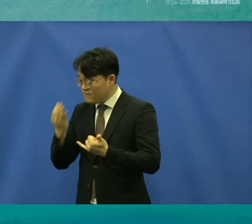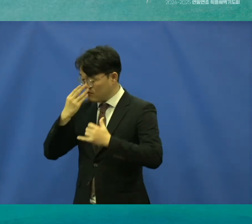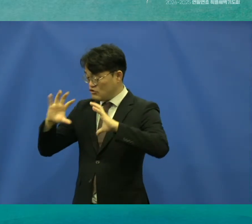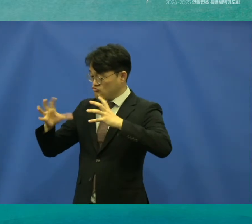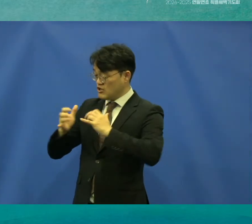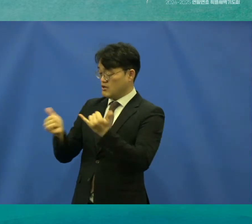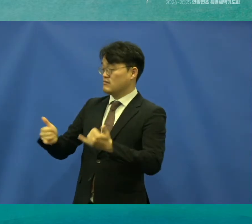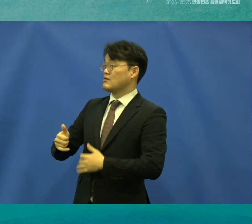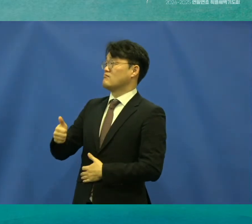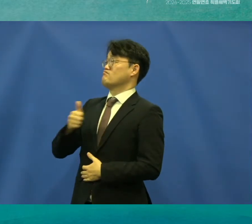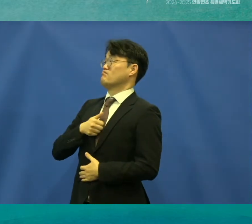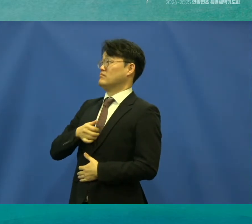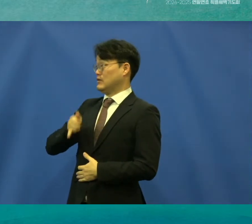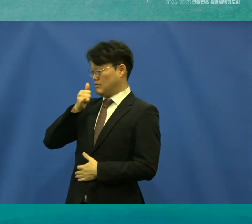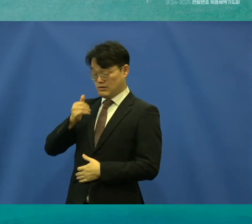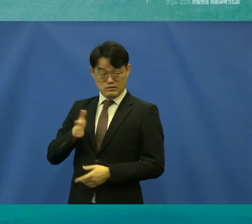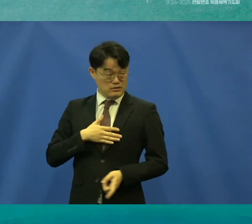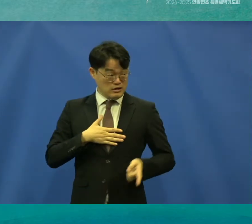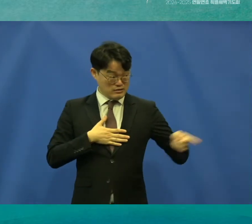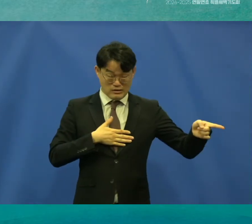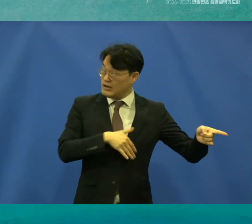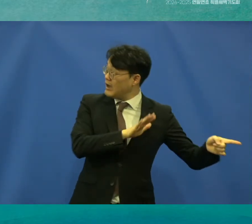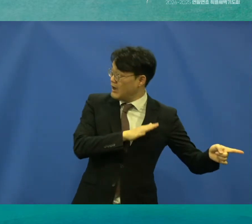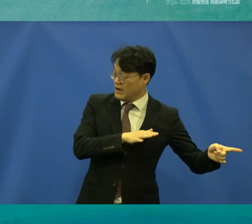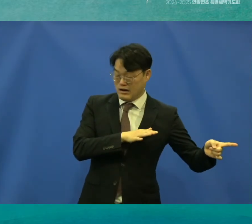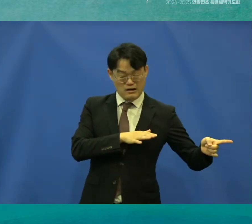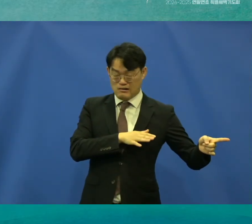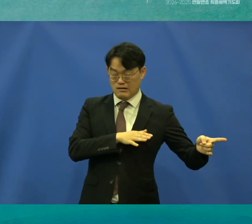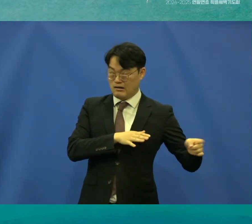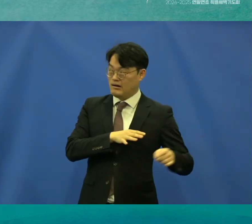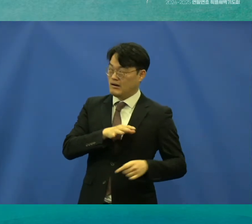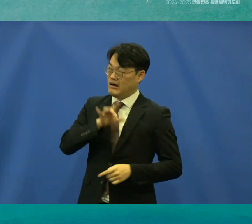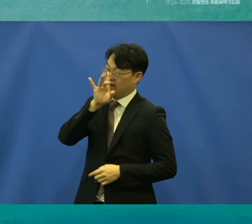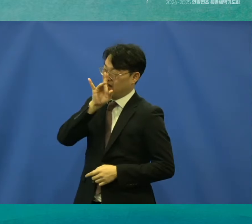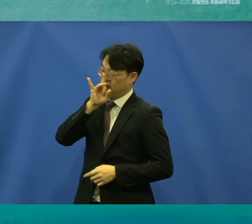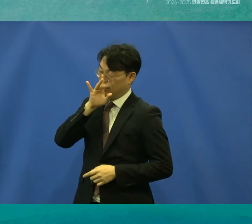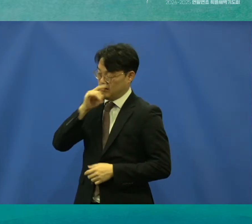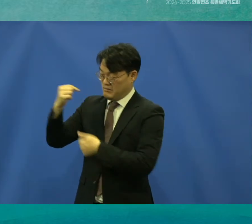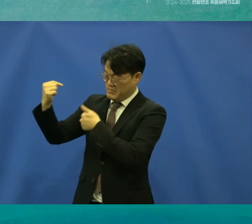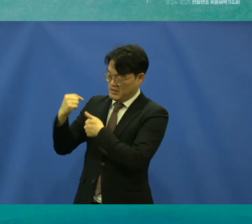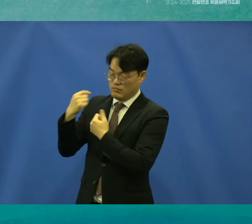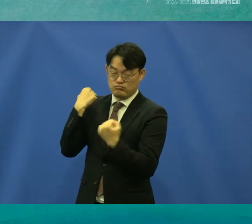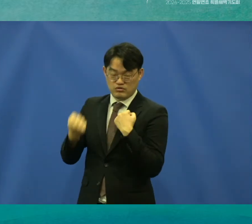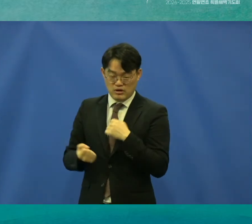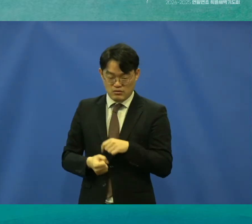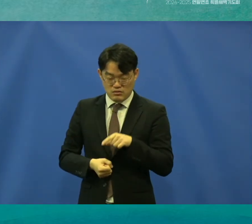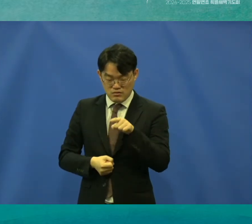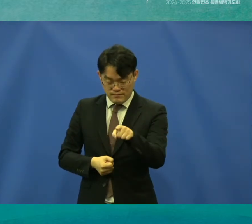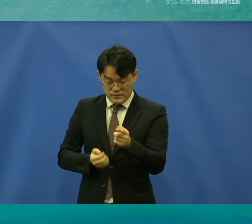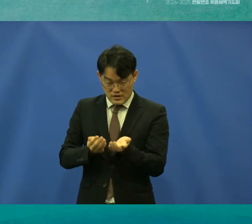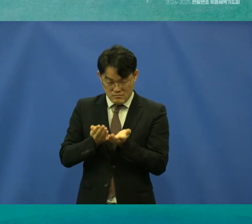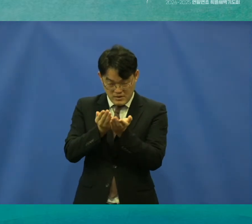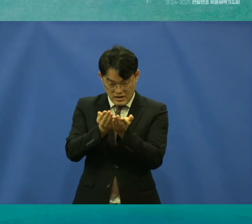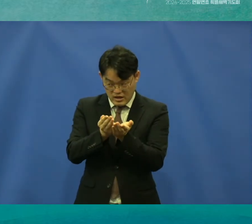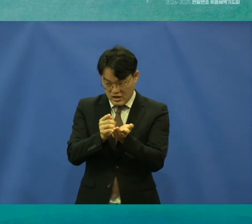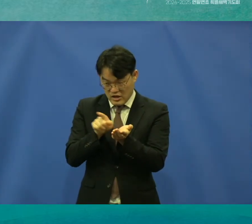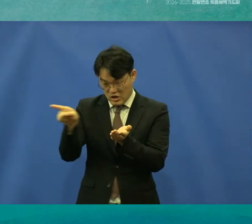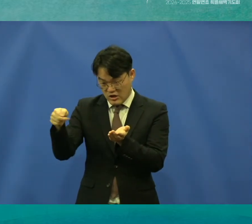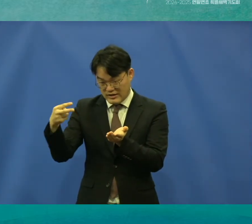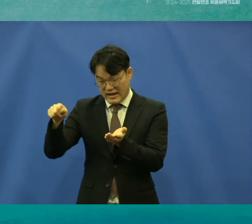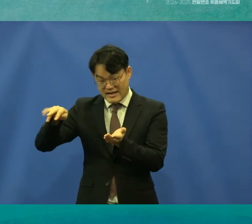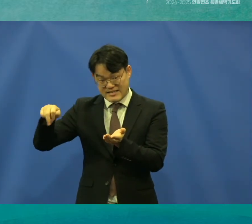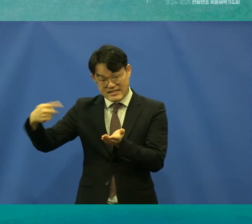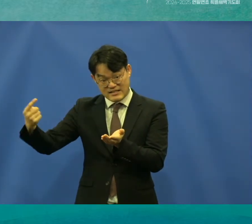욥바항에서 다윗의 배를 보자 말자 그대로 도망을 쳤습니다. 나는 니느웨로 갈 수 없다.